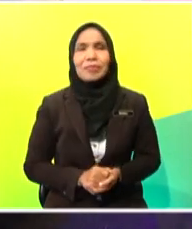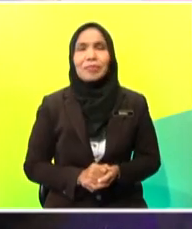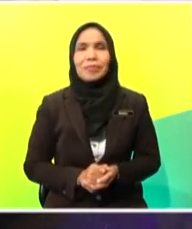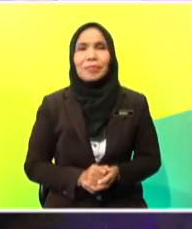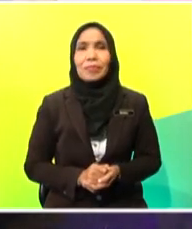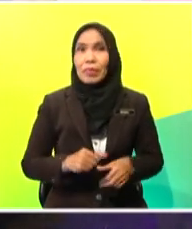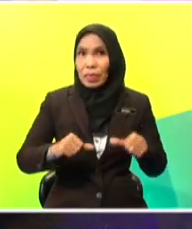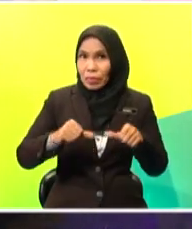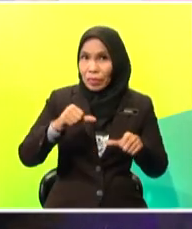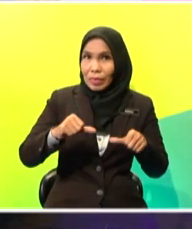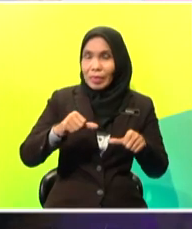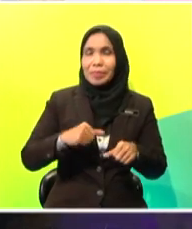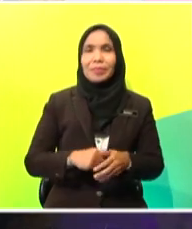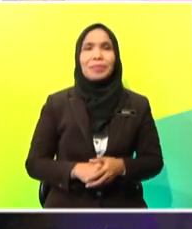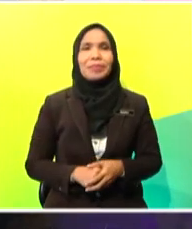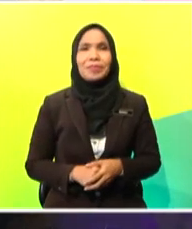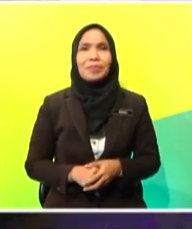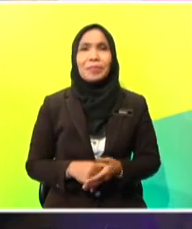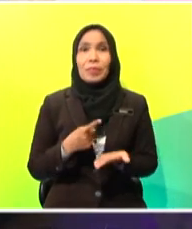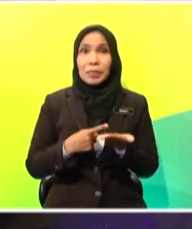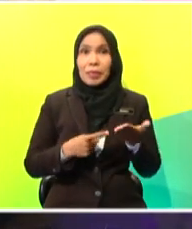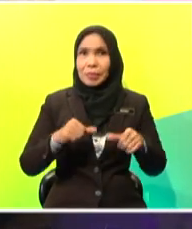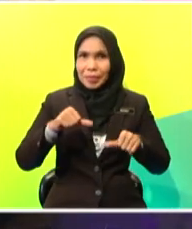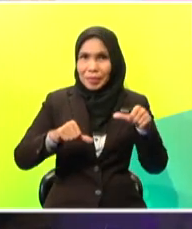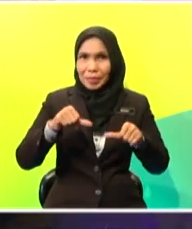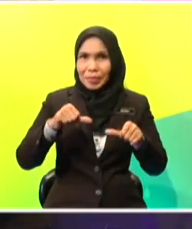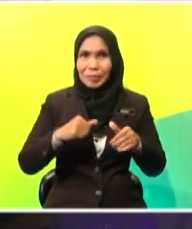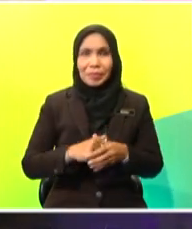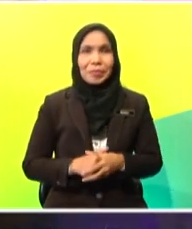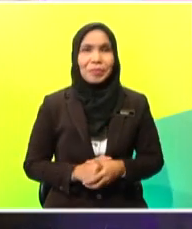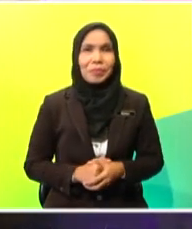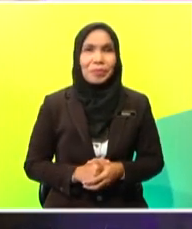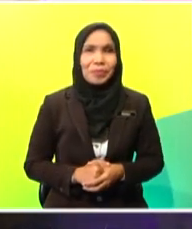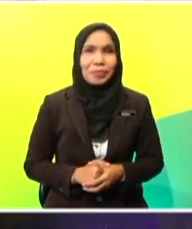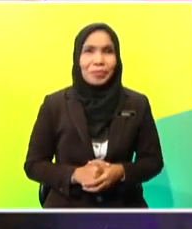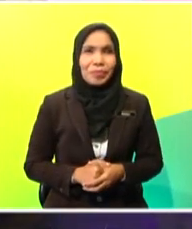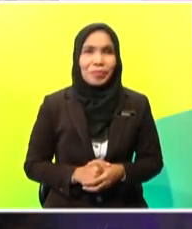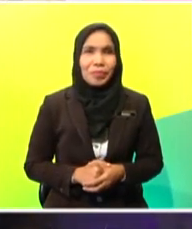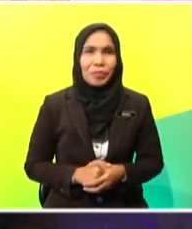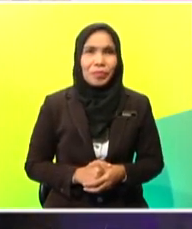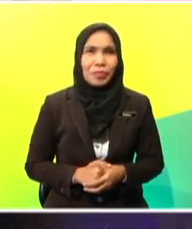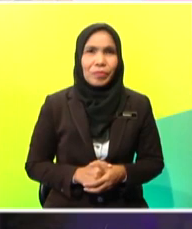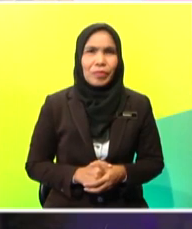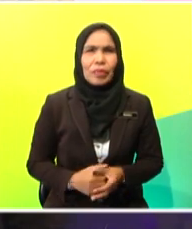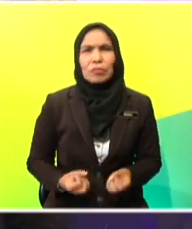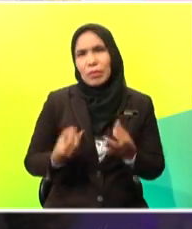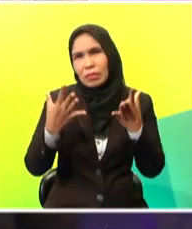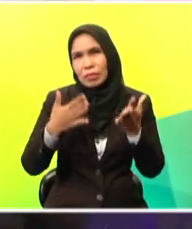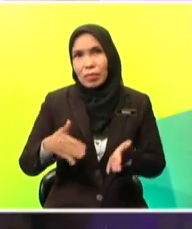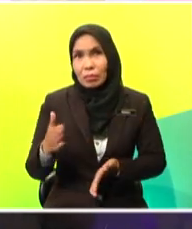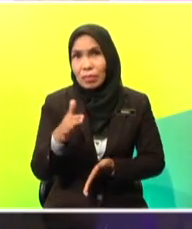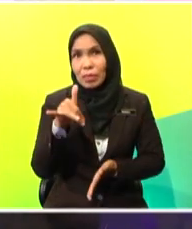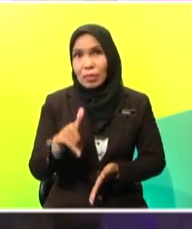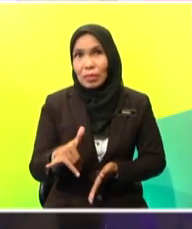begitu seterusnya Karina me gua Brazil sebab depannya banyak ikan-ikan yang sedang